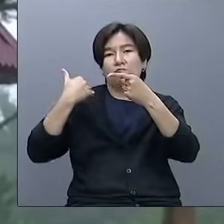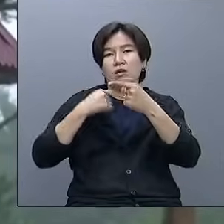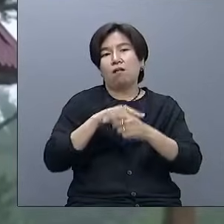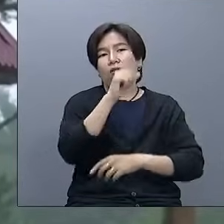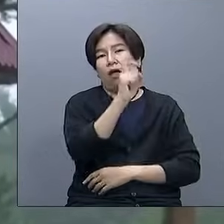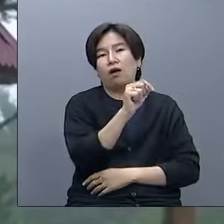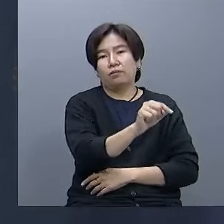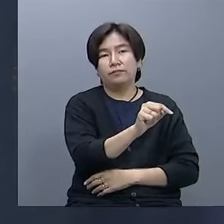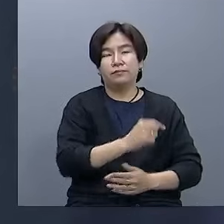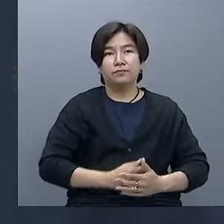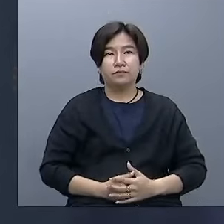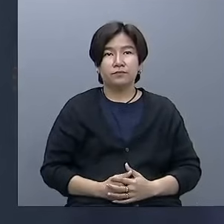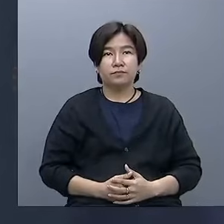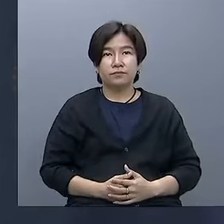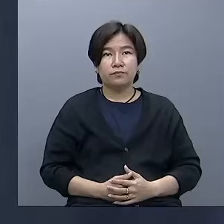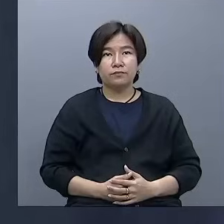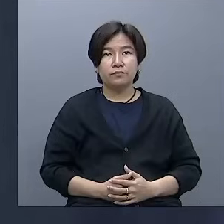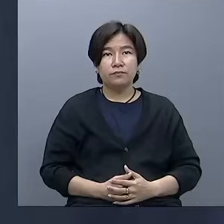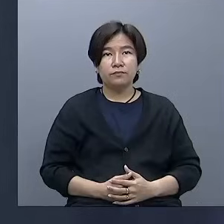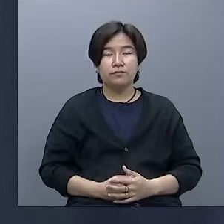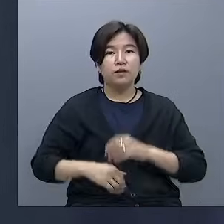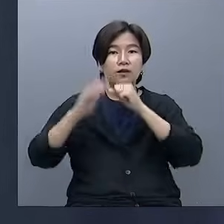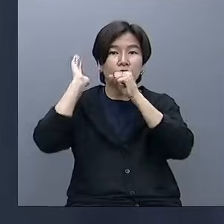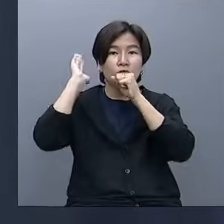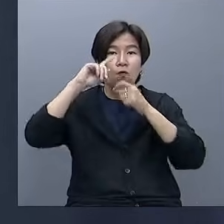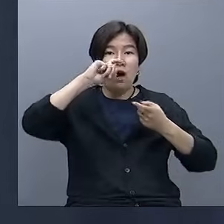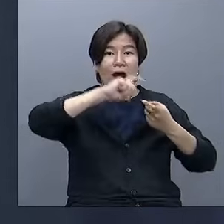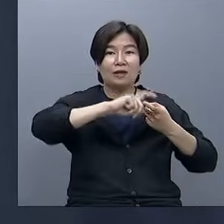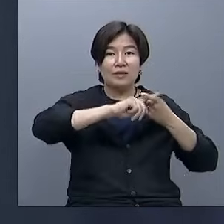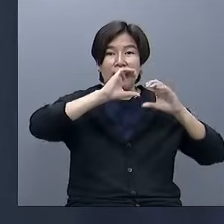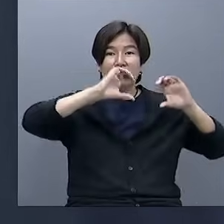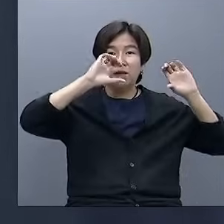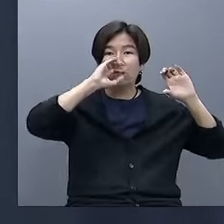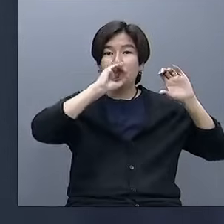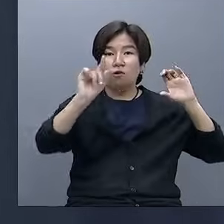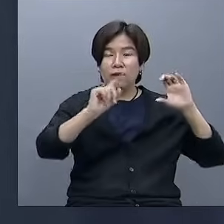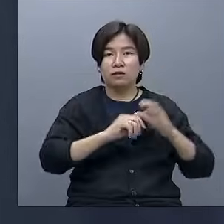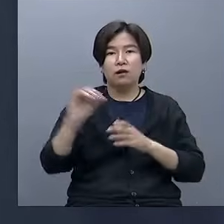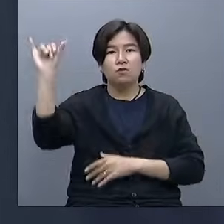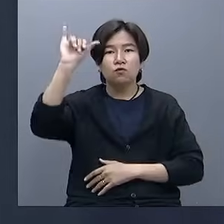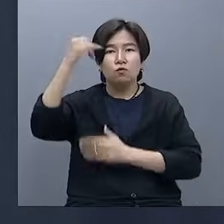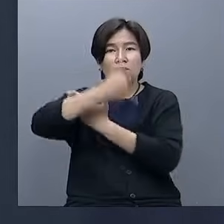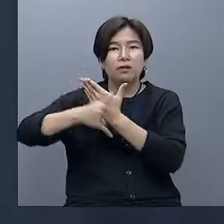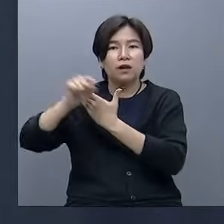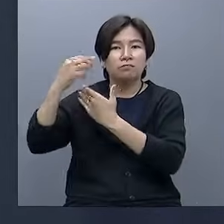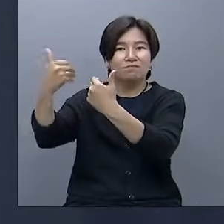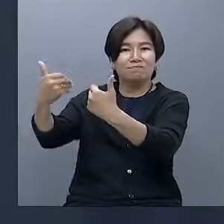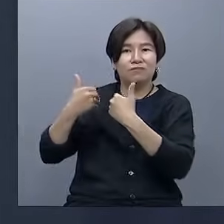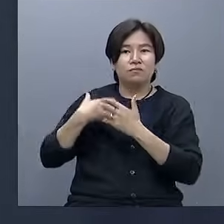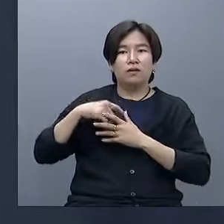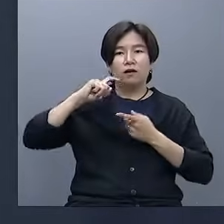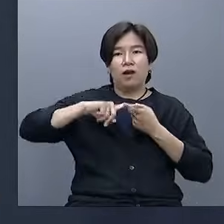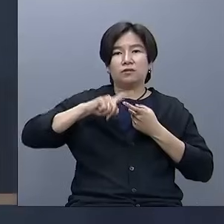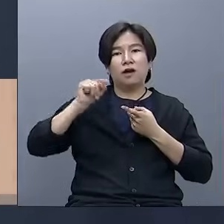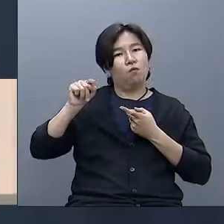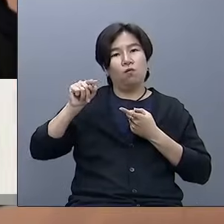บินดังกล่าวด้วยด้านโฆษกรัฐบาลรัสเซียระบุว่าการคาดการณ์ของชาติตะวันตกว่ารัสเซียอยู่เบื้องหลังเห